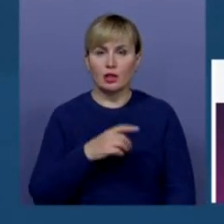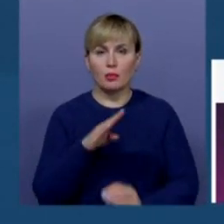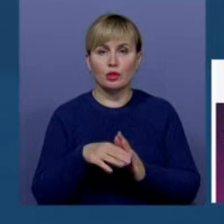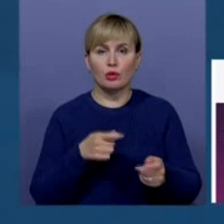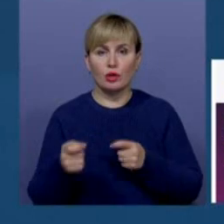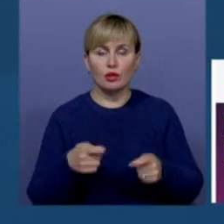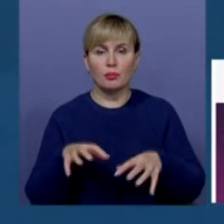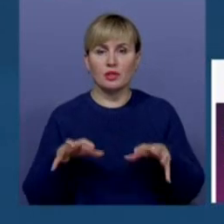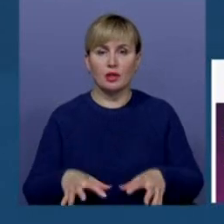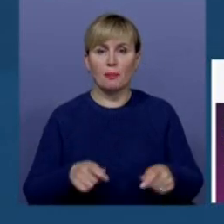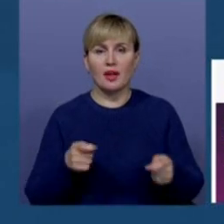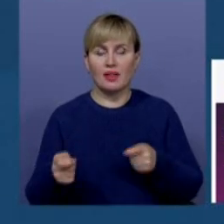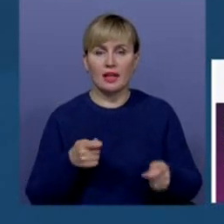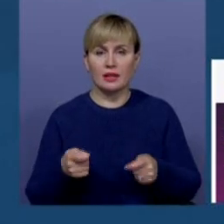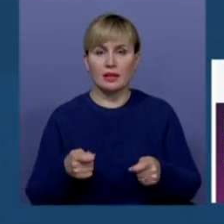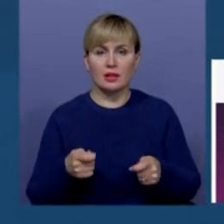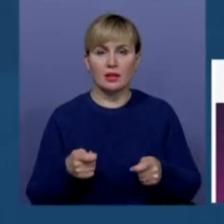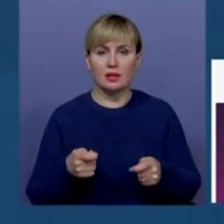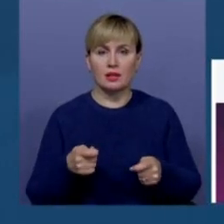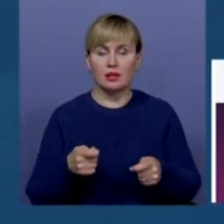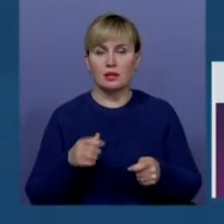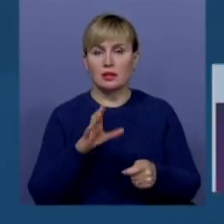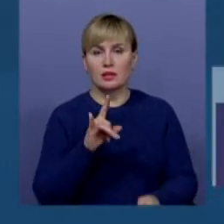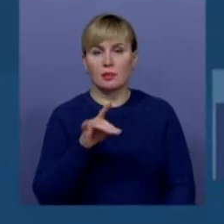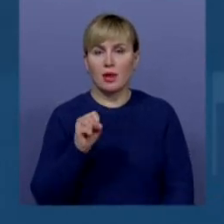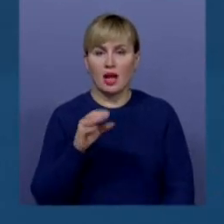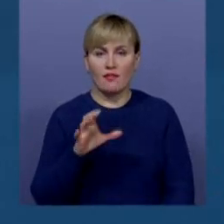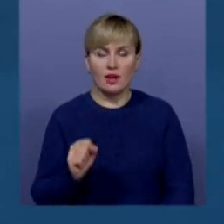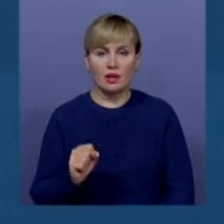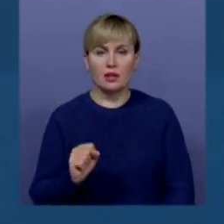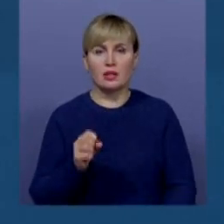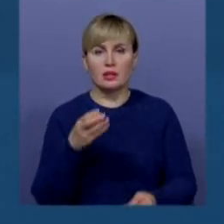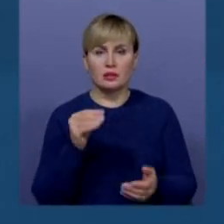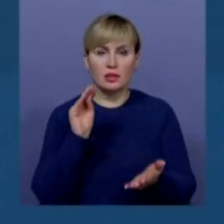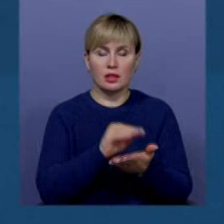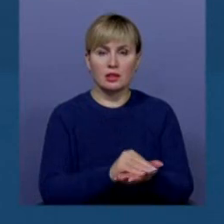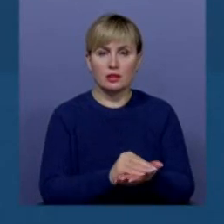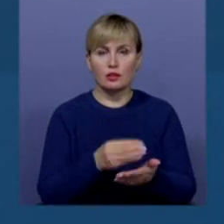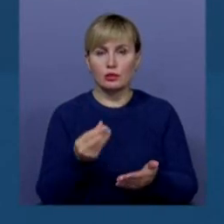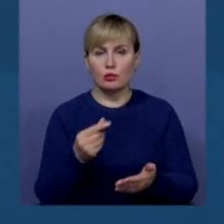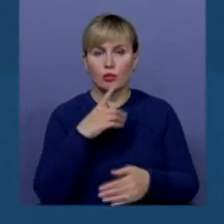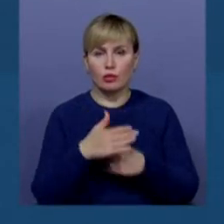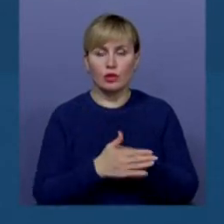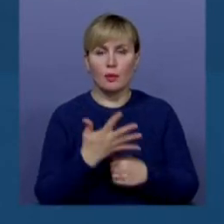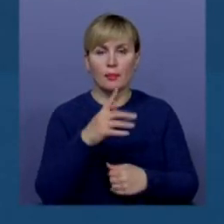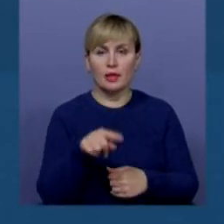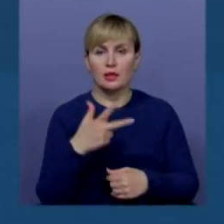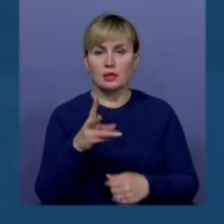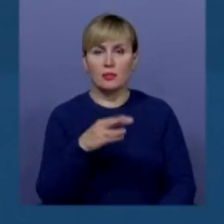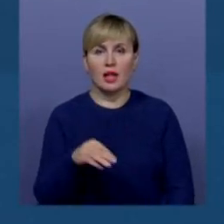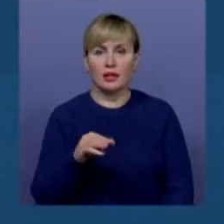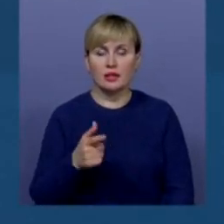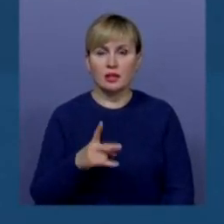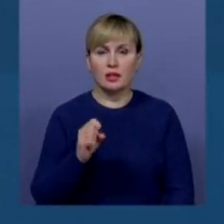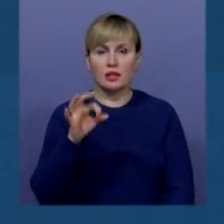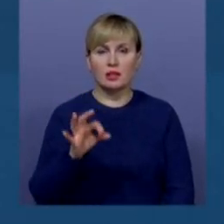руководством председателя правления Нармухана Сарыбаева разместила денежные средства в сумме 5,3 миллиарда тенге